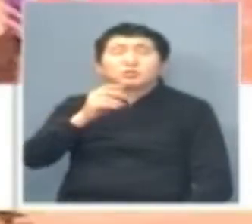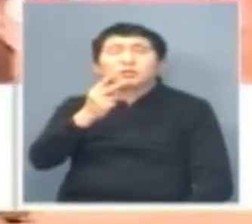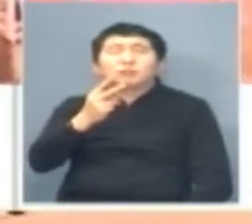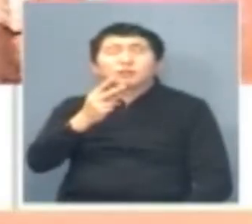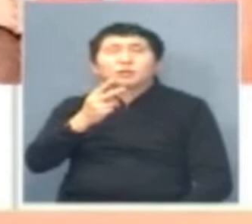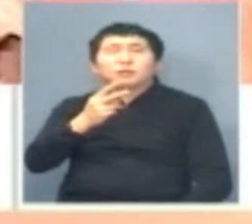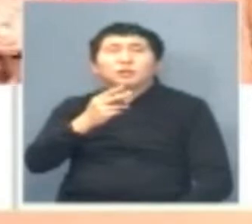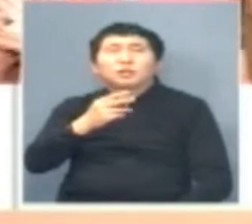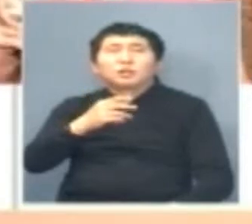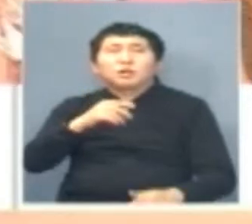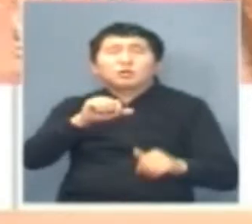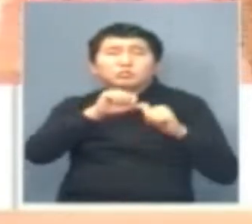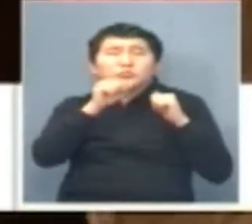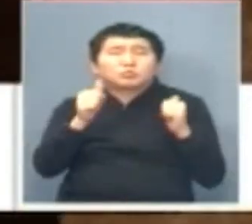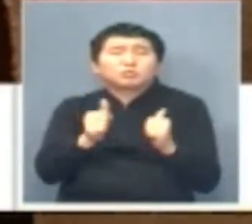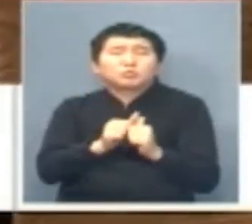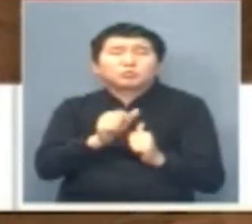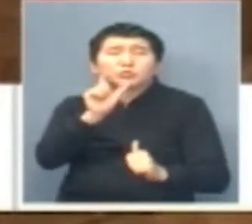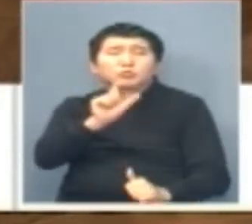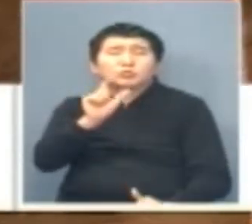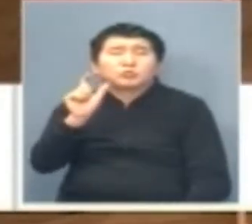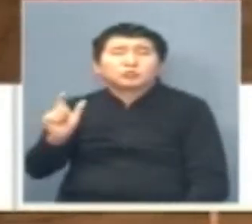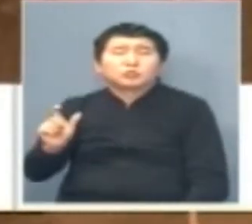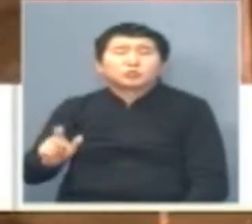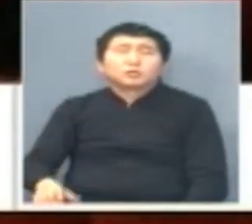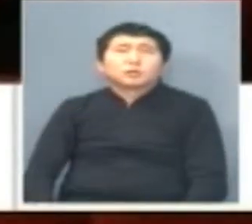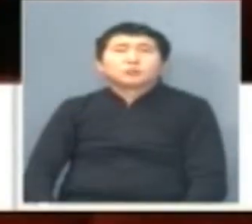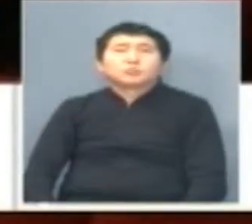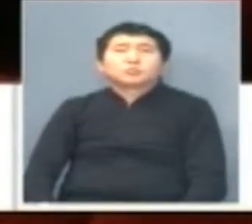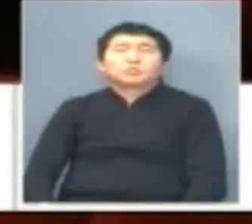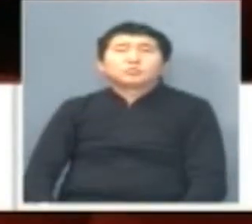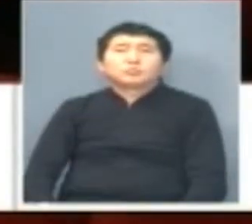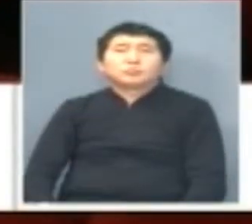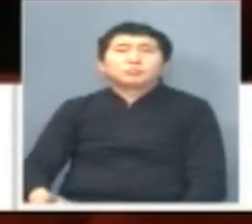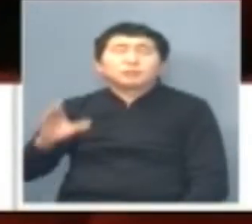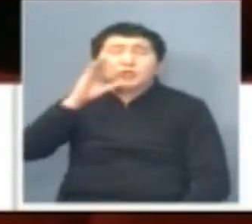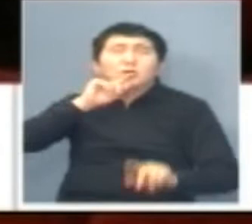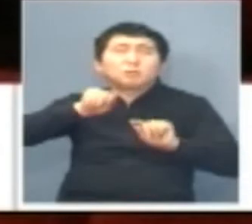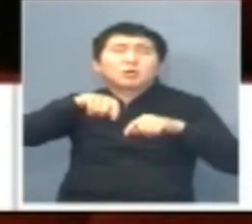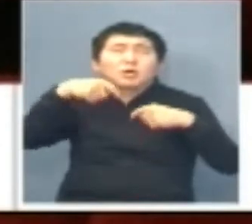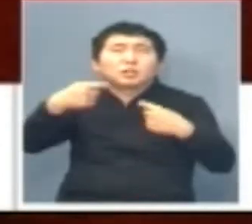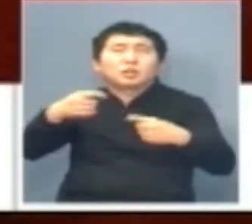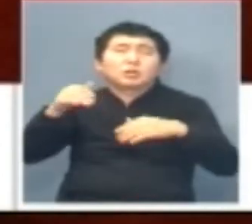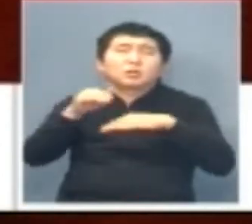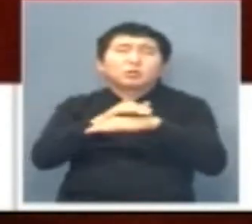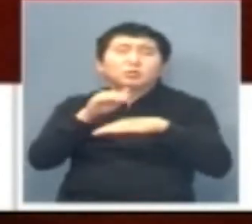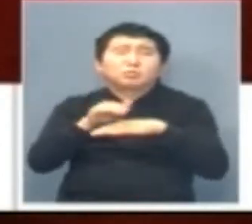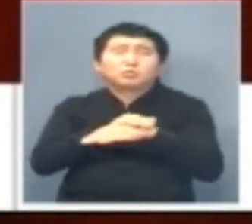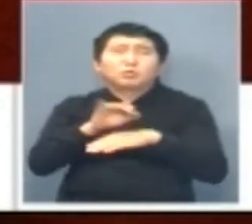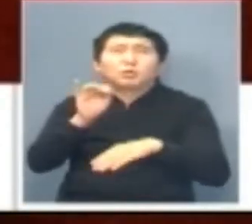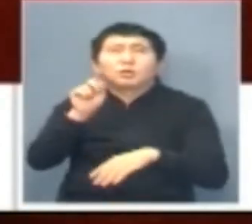легла в основу сюжета будто создана для сцены театра а ее актеры смогли передать вещь контраст добра и зла любви и ненависти